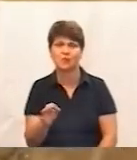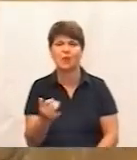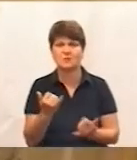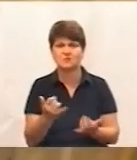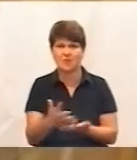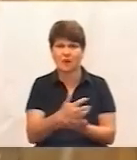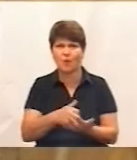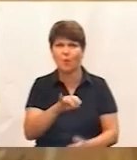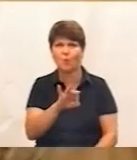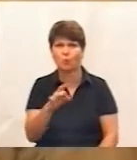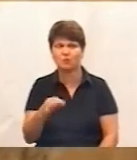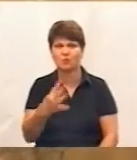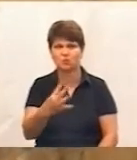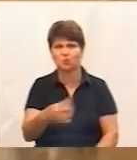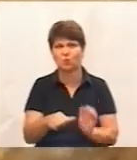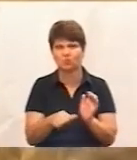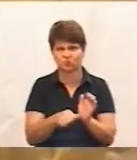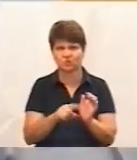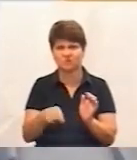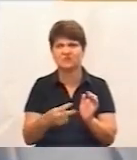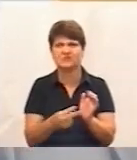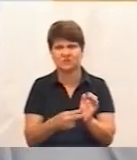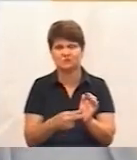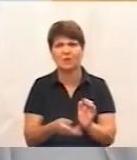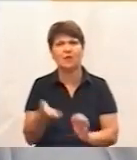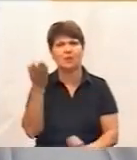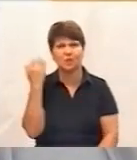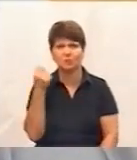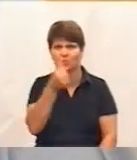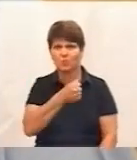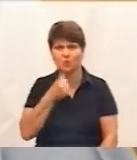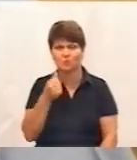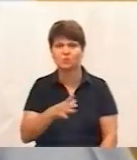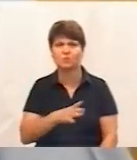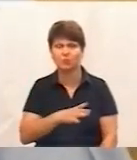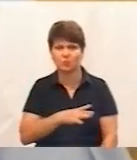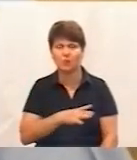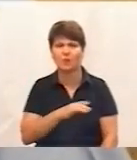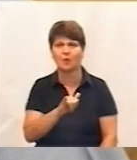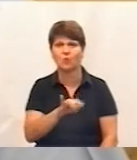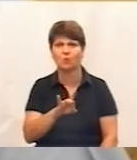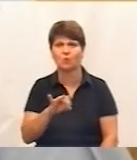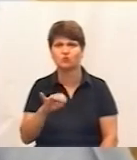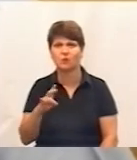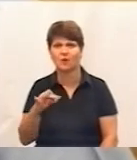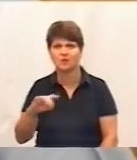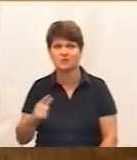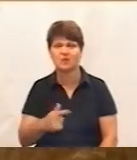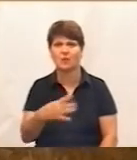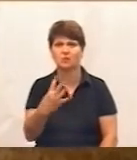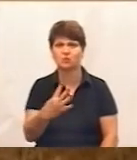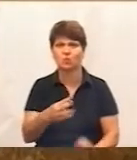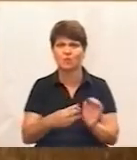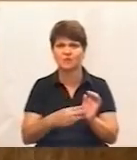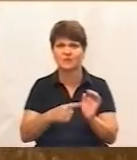урожайність 46,7 середня по Вінницькій області. В минулому році була урожайність 48,7.